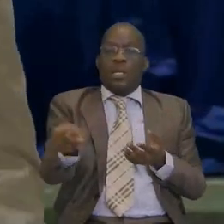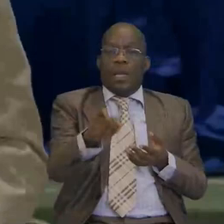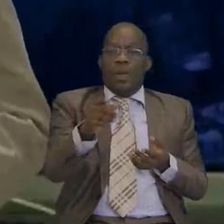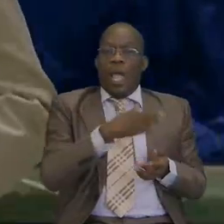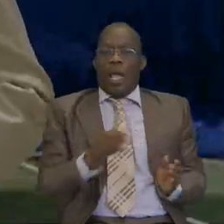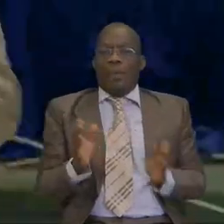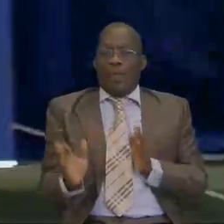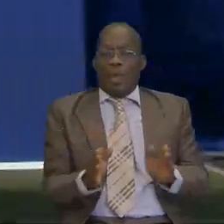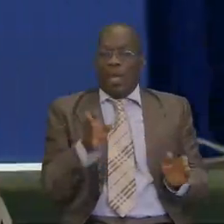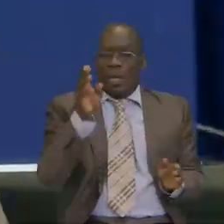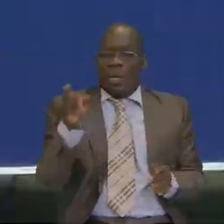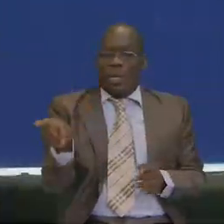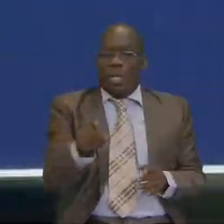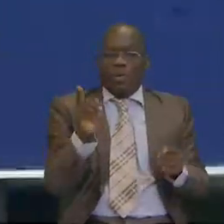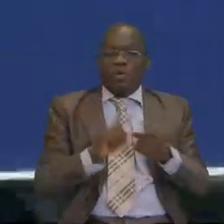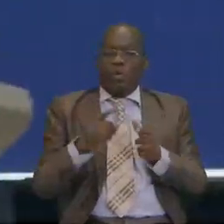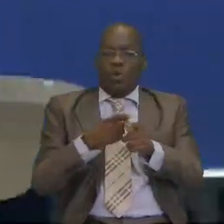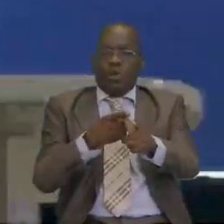prêts à courir comme toi tu cours.